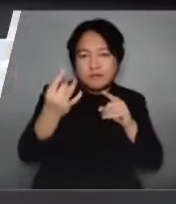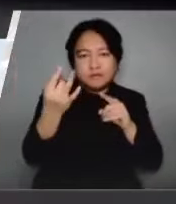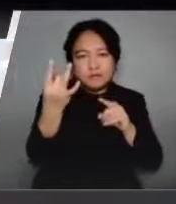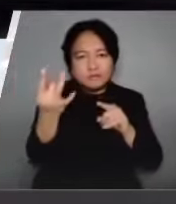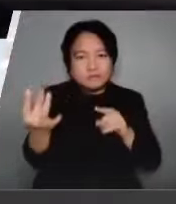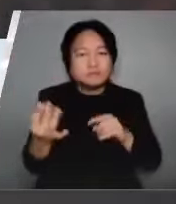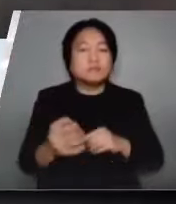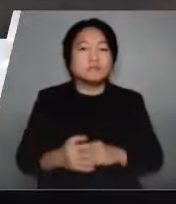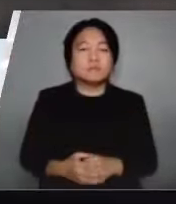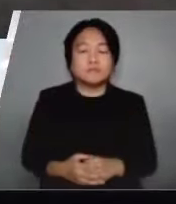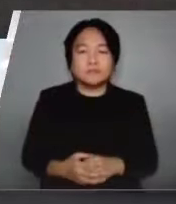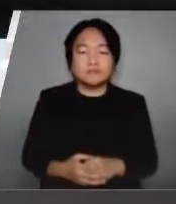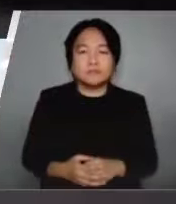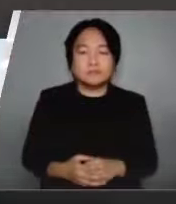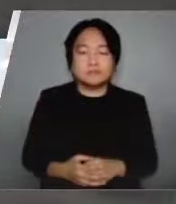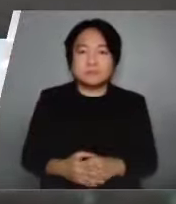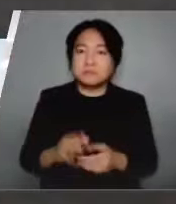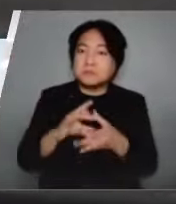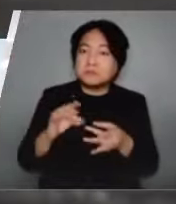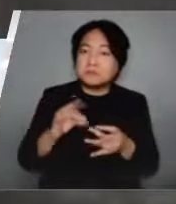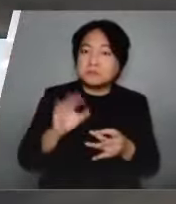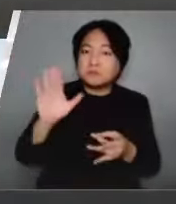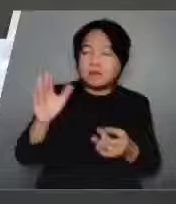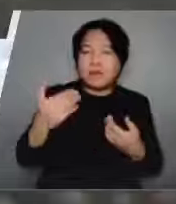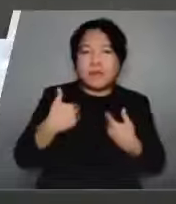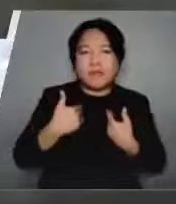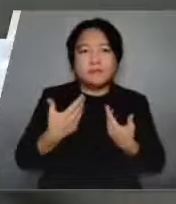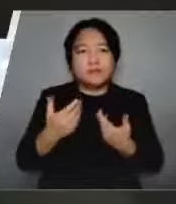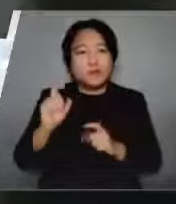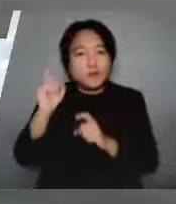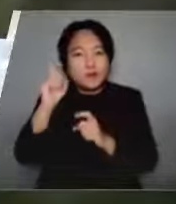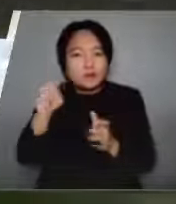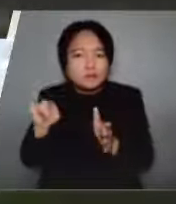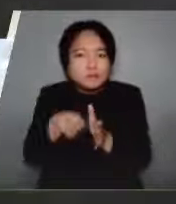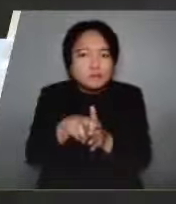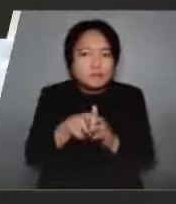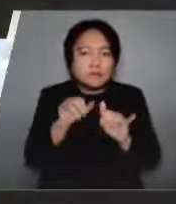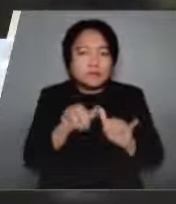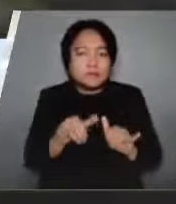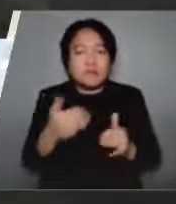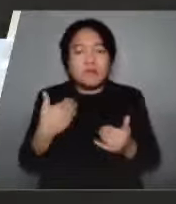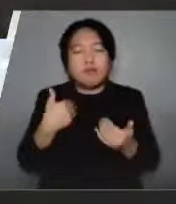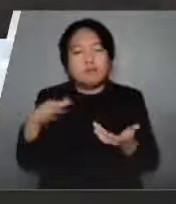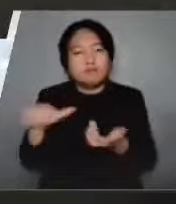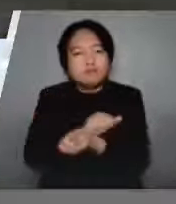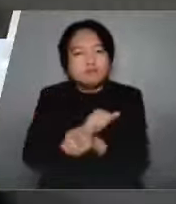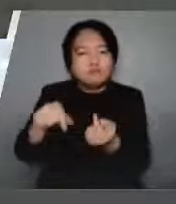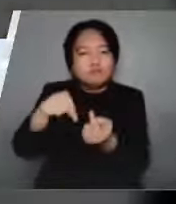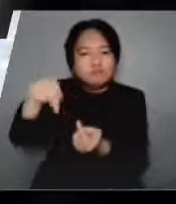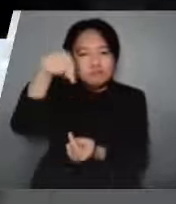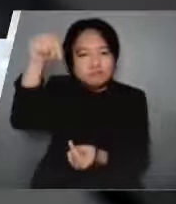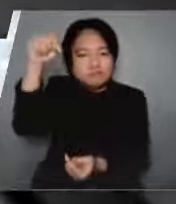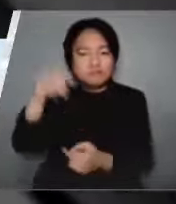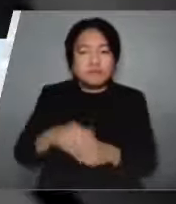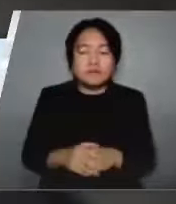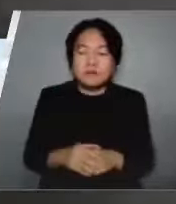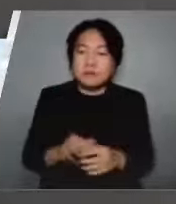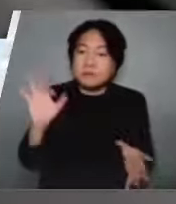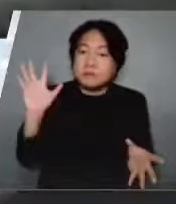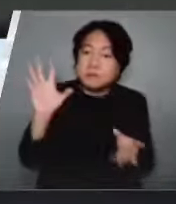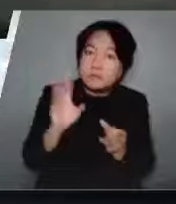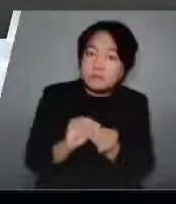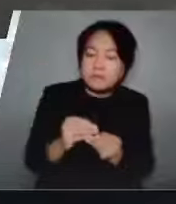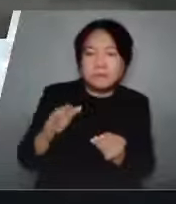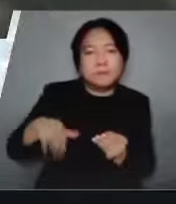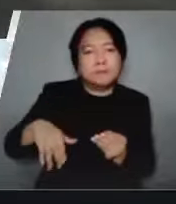ulat, may mga residenteng trapped o nakulong sa mga istrukturang nasira ng mga buhawi. Wala pang kabuang bilang pero may mga sugatan at